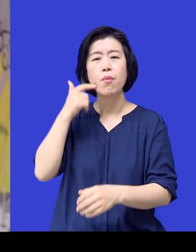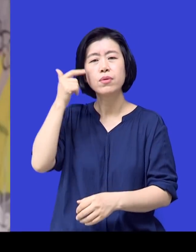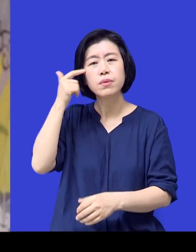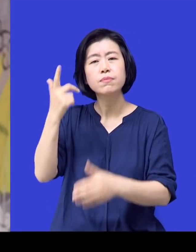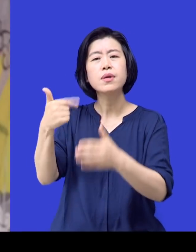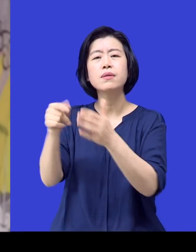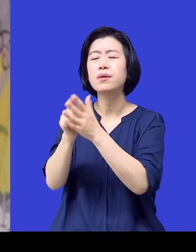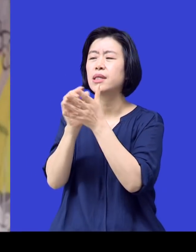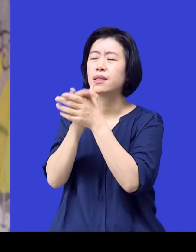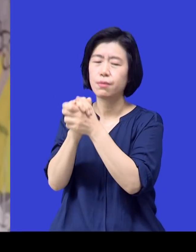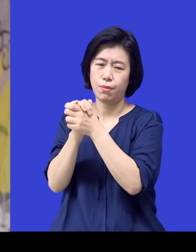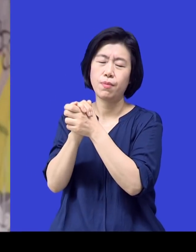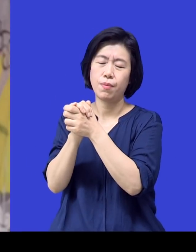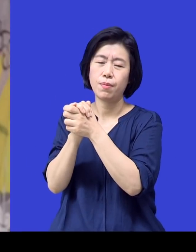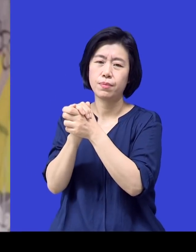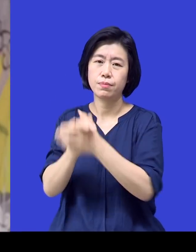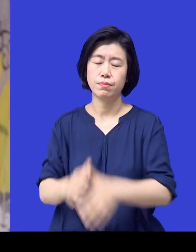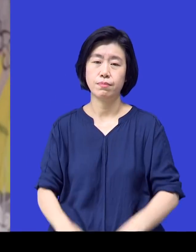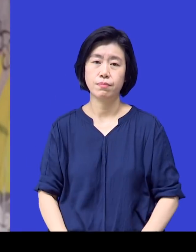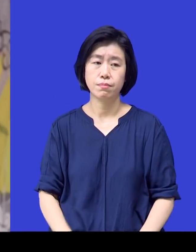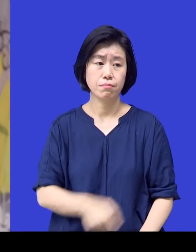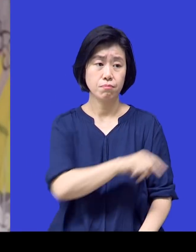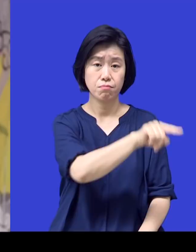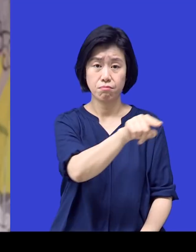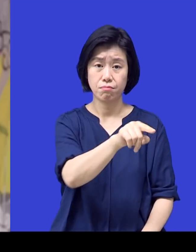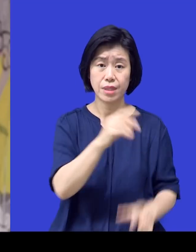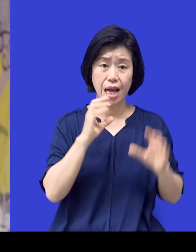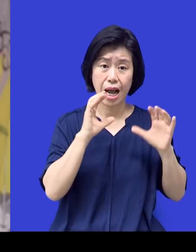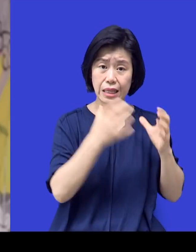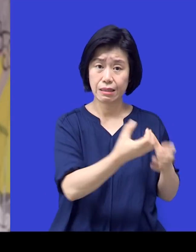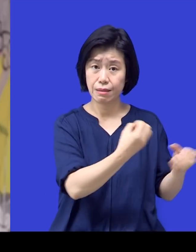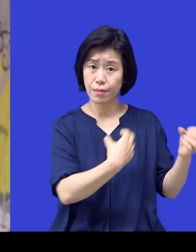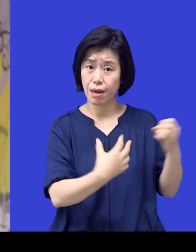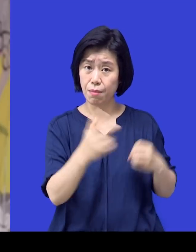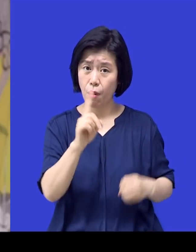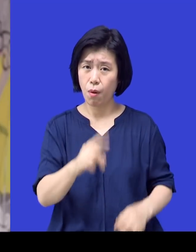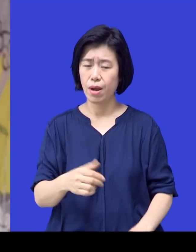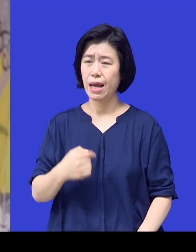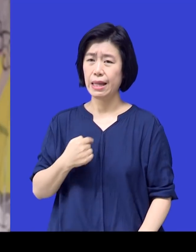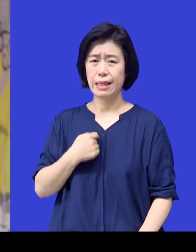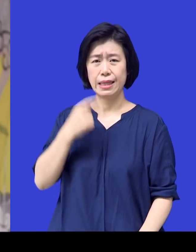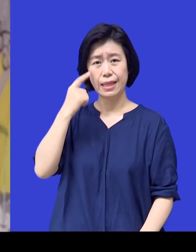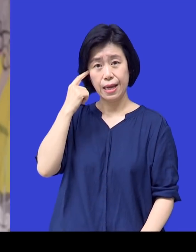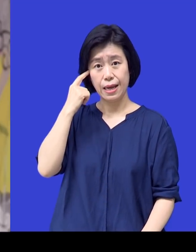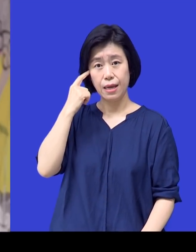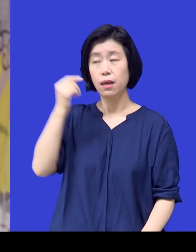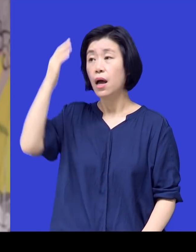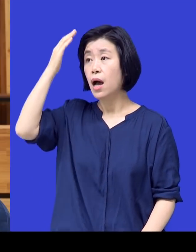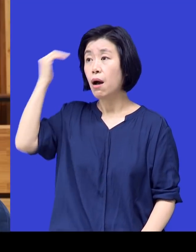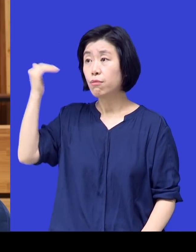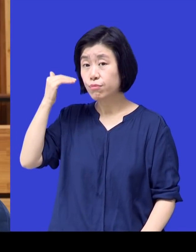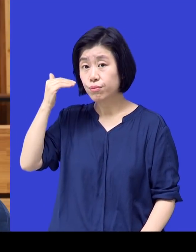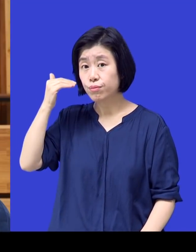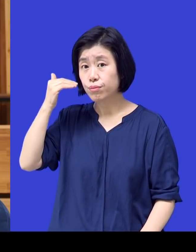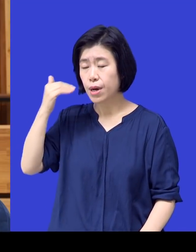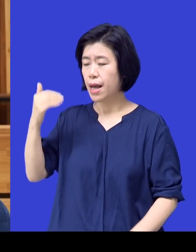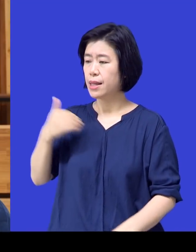그 말을 하는 거예요. 저는 저를 후원하고 있는 한국의 후원자님들이 잘 사는 분들인 줄